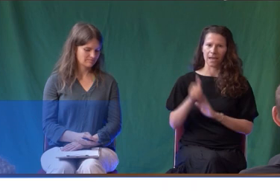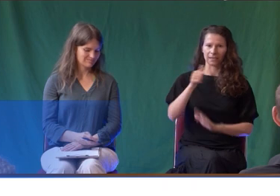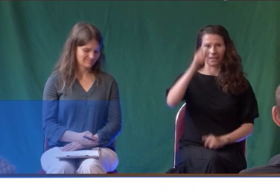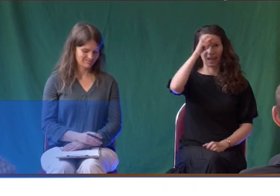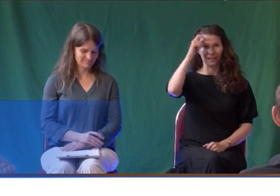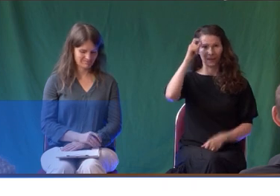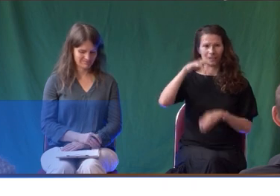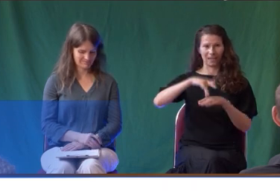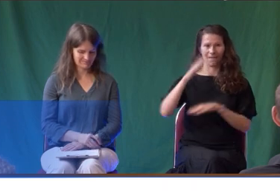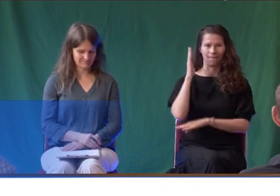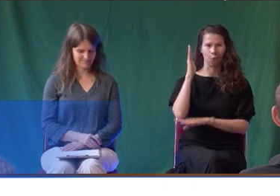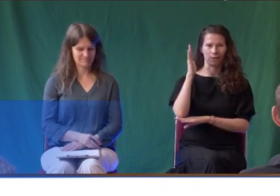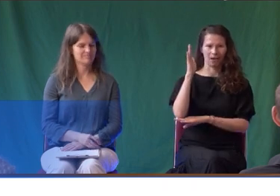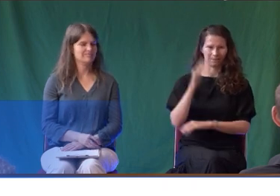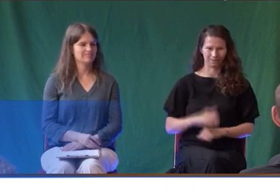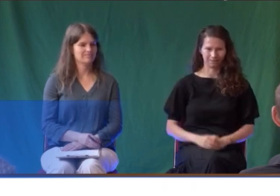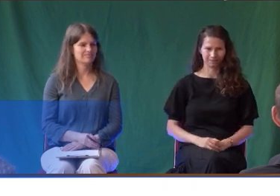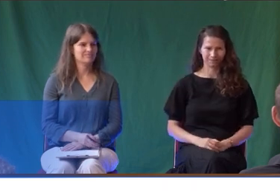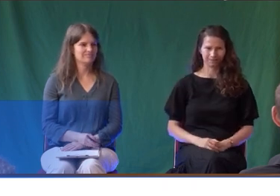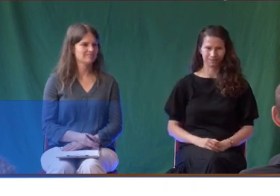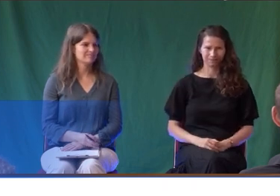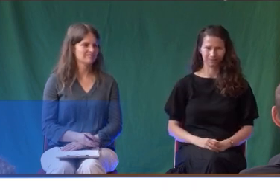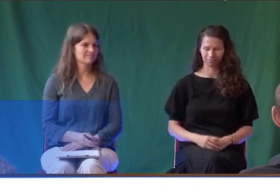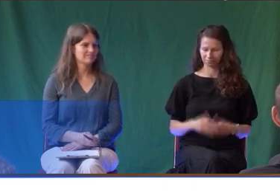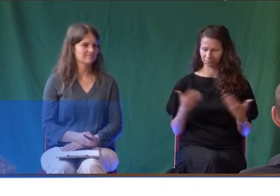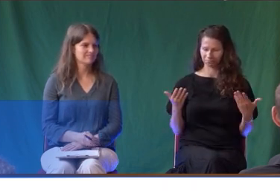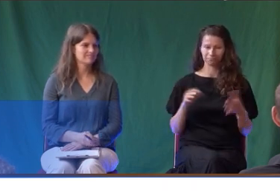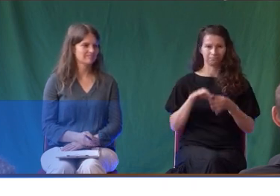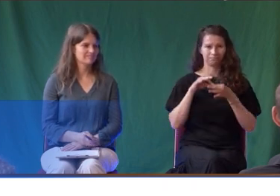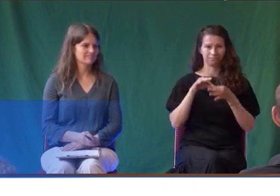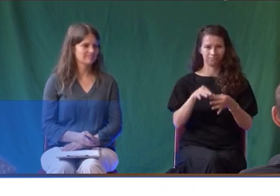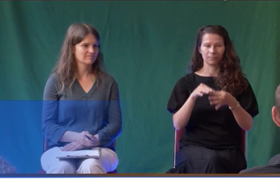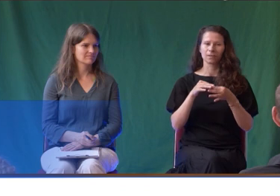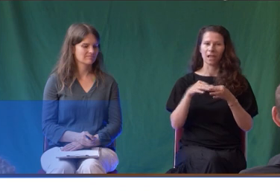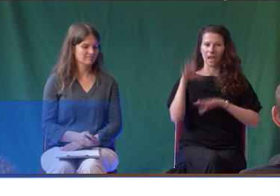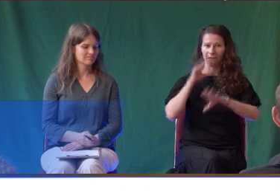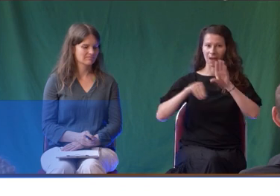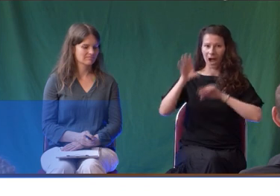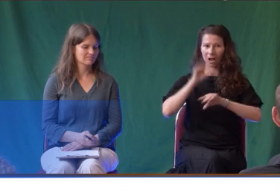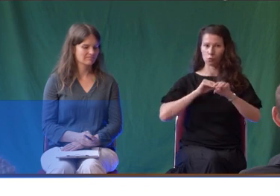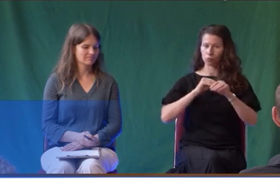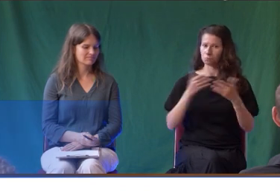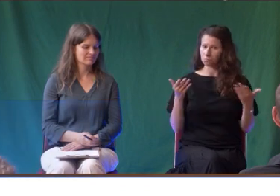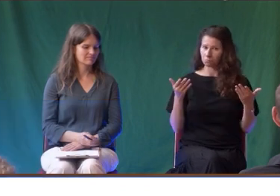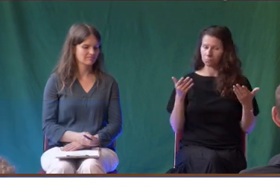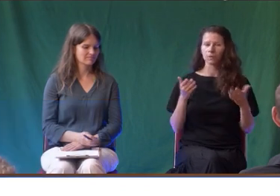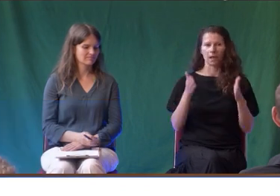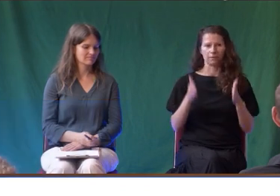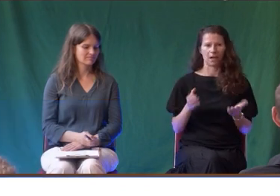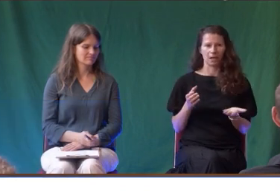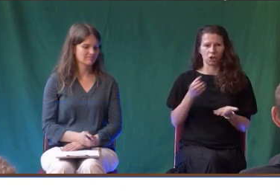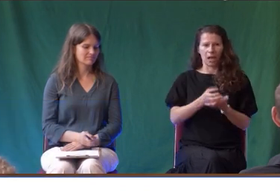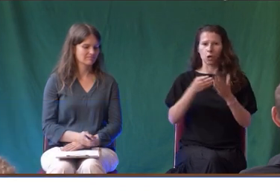expertinnen-vortrag des heutigen fachtags und es wird um Erfahrungen gehen aus der Arbeit der Fachstelle